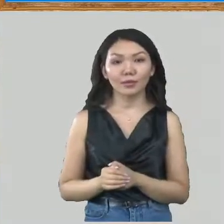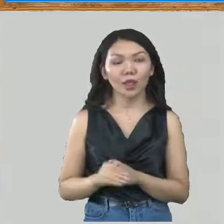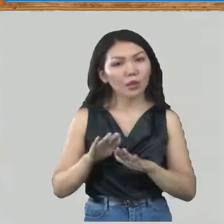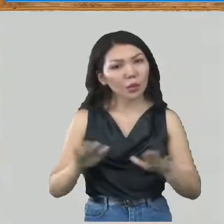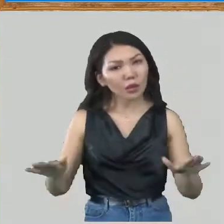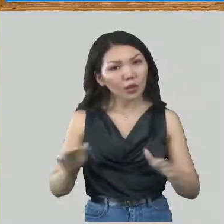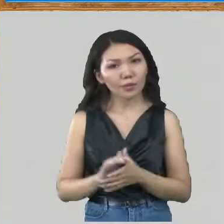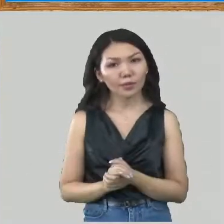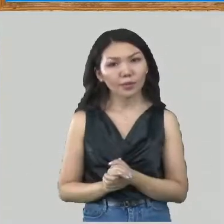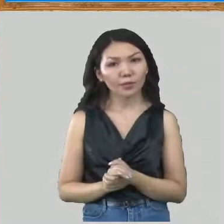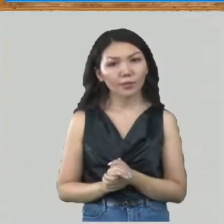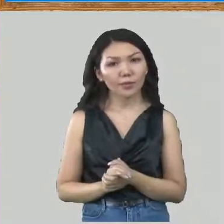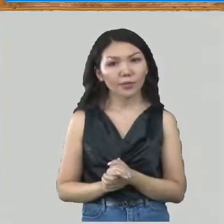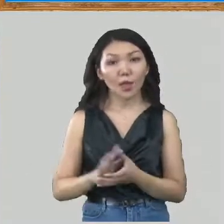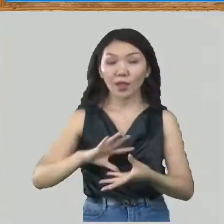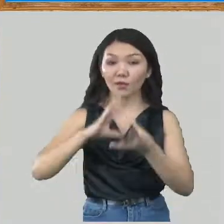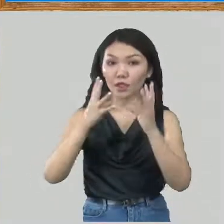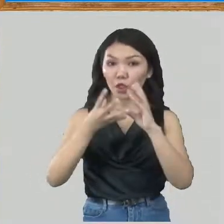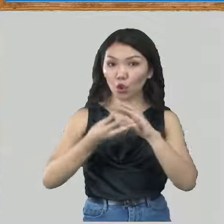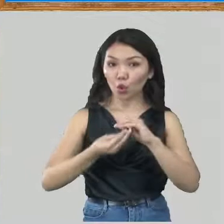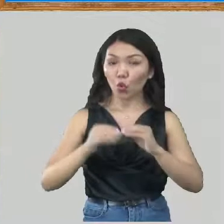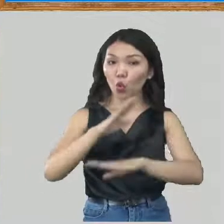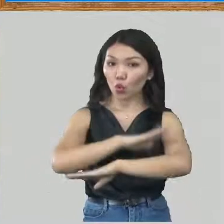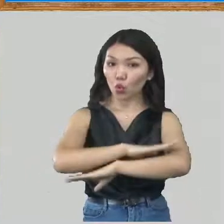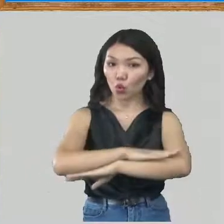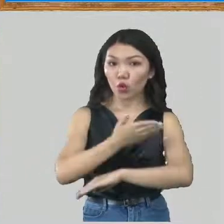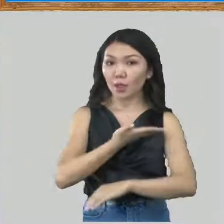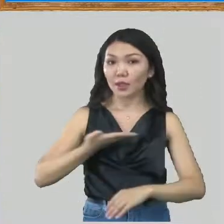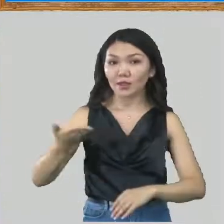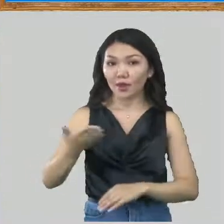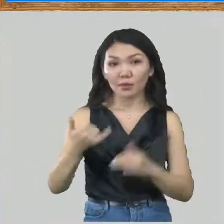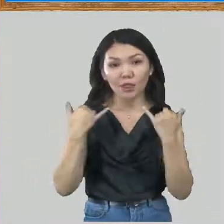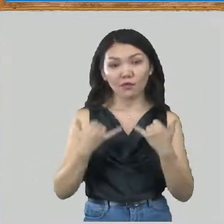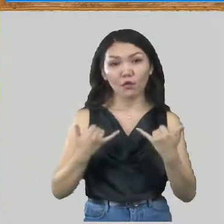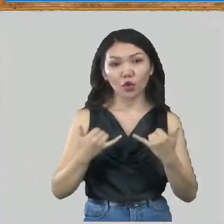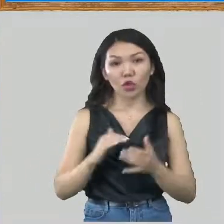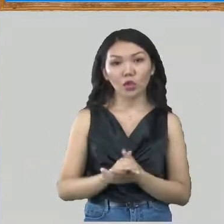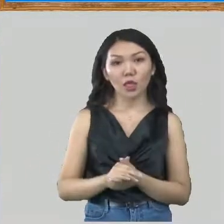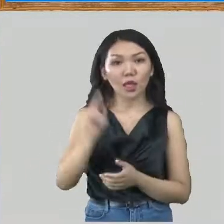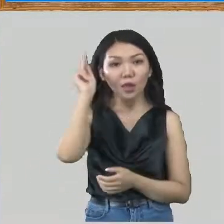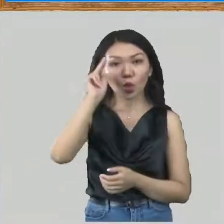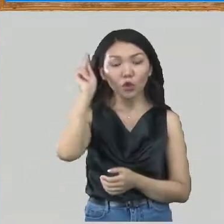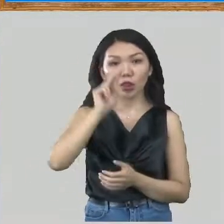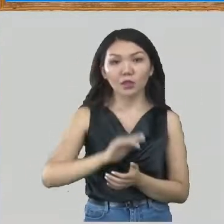Ребята, подводя итог урока, мы с вами сегодня